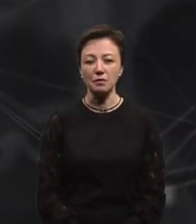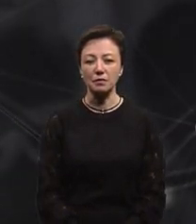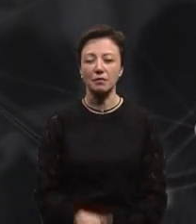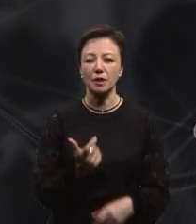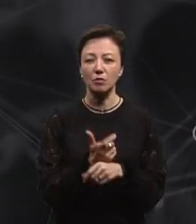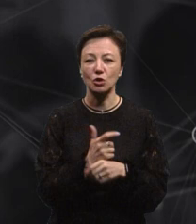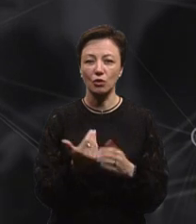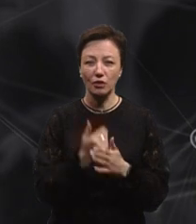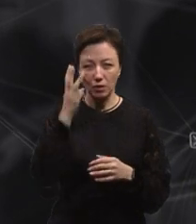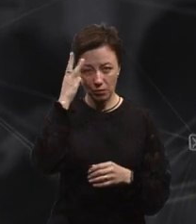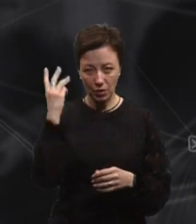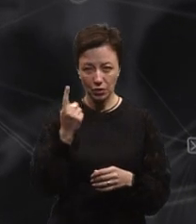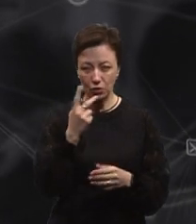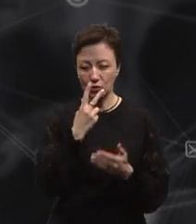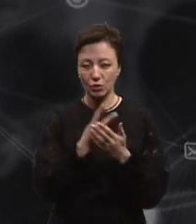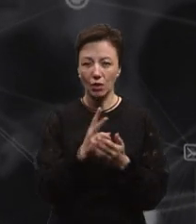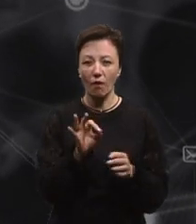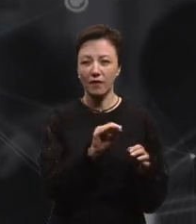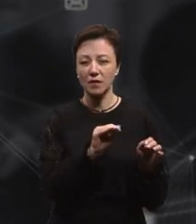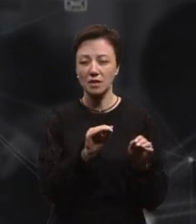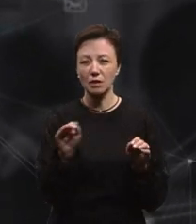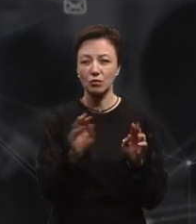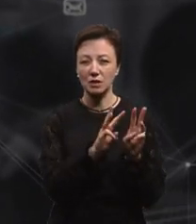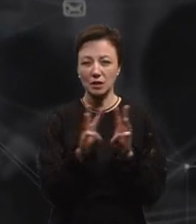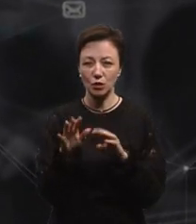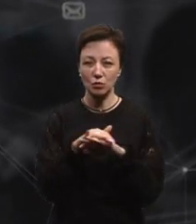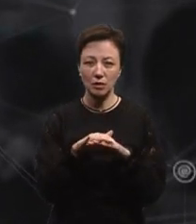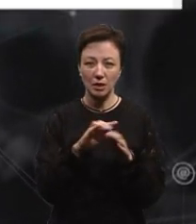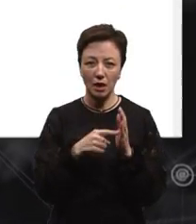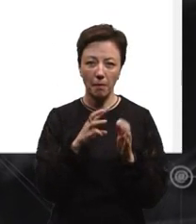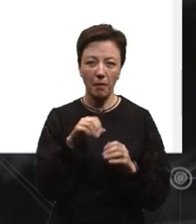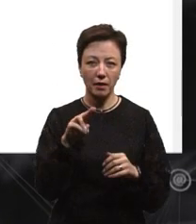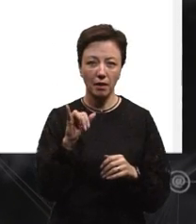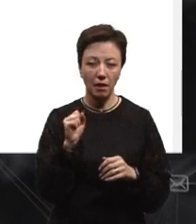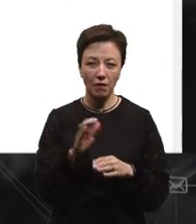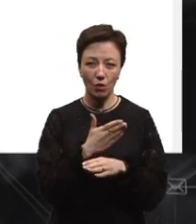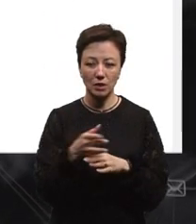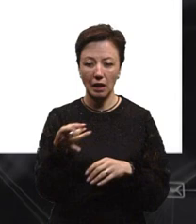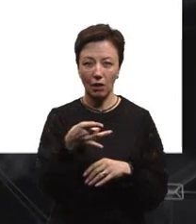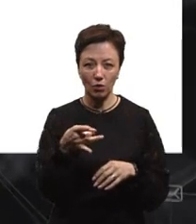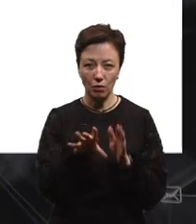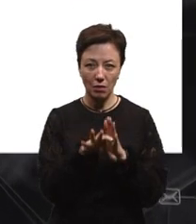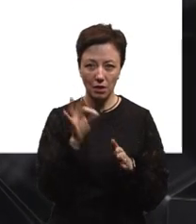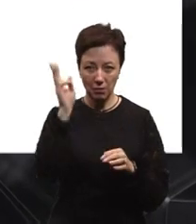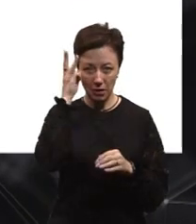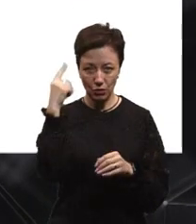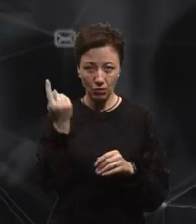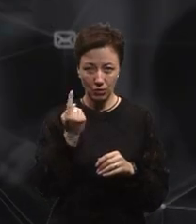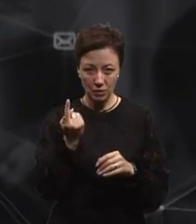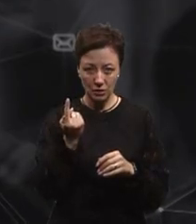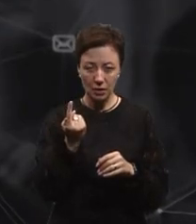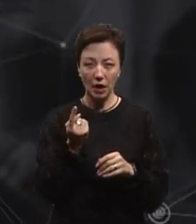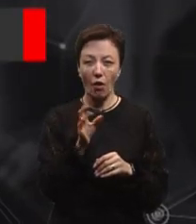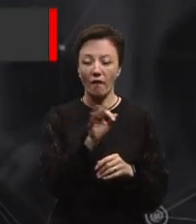більше новин Хмельниччини шукайте на нашому офіційному сайті суспільне крапка медіа де у розділі регіони Обирайте Хмельницьку область